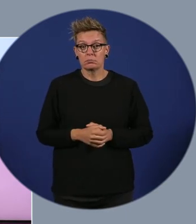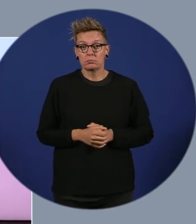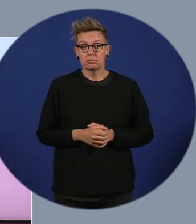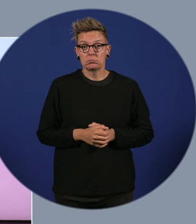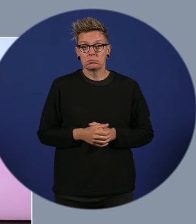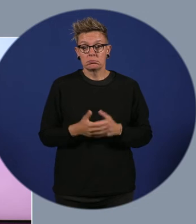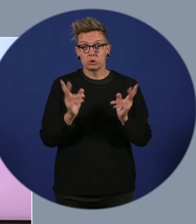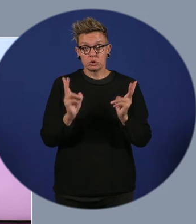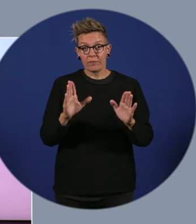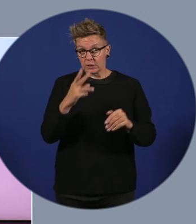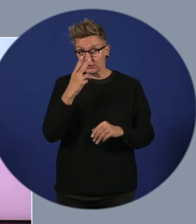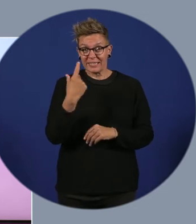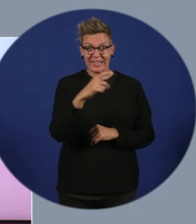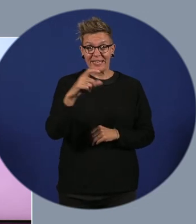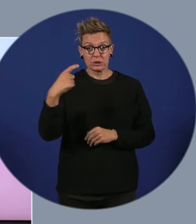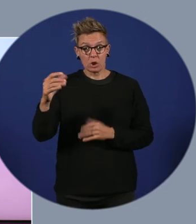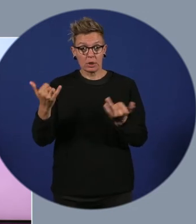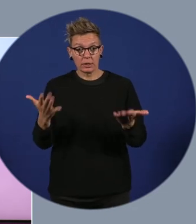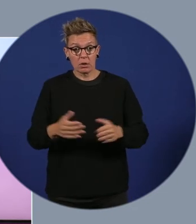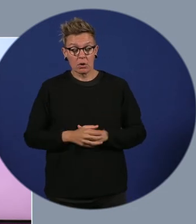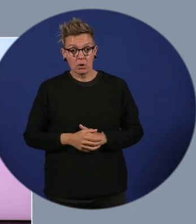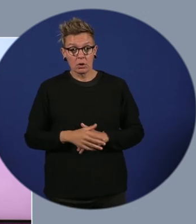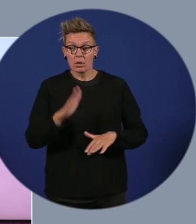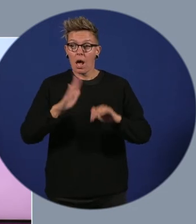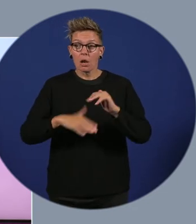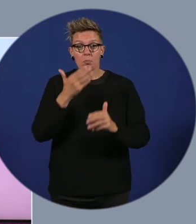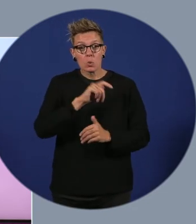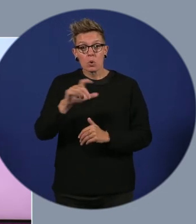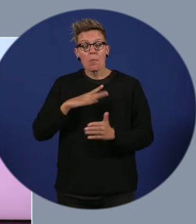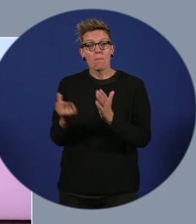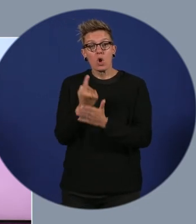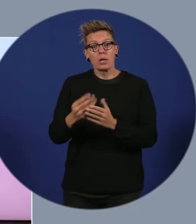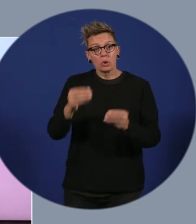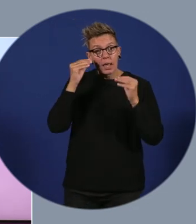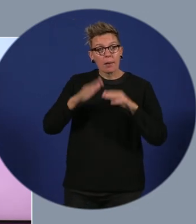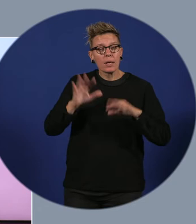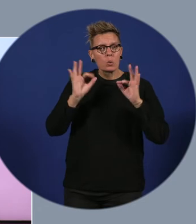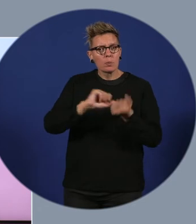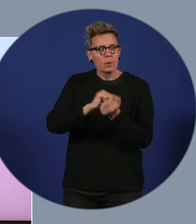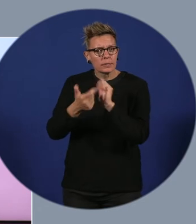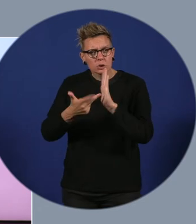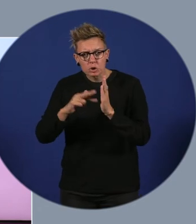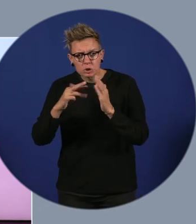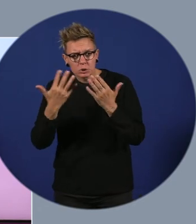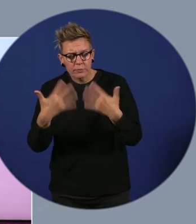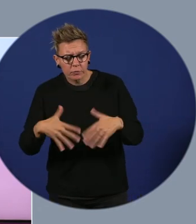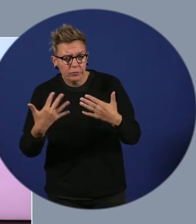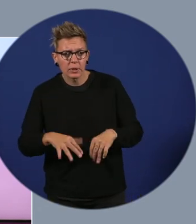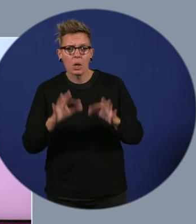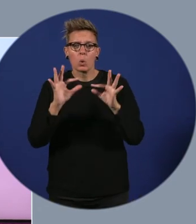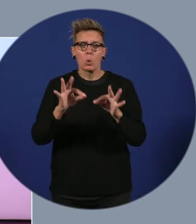vi har sett här i de här inslagen, att unga får möjligheter att lära sig mer om det politiska systemet, hur valsystemet ser